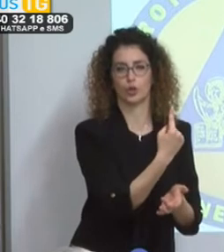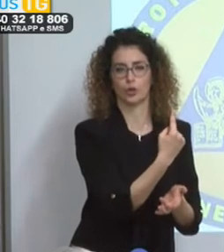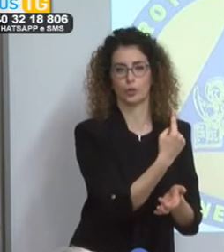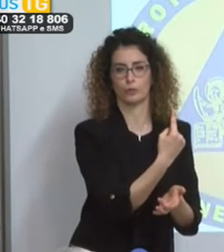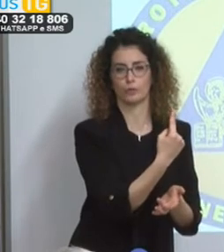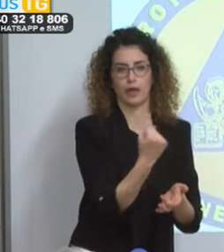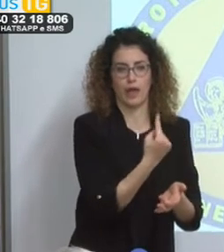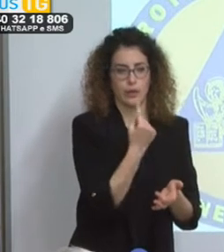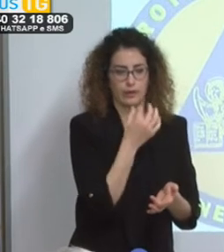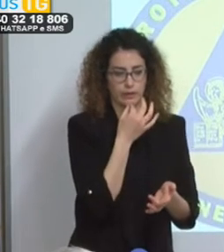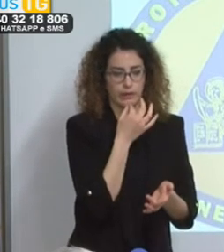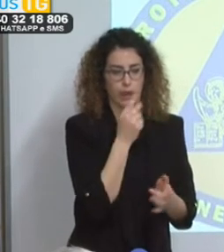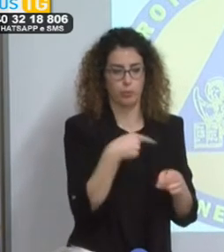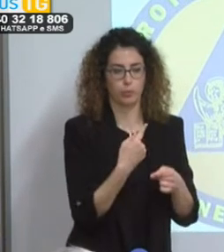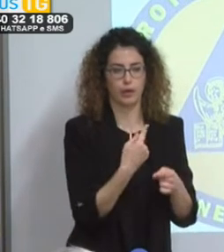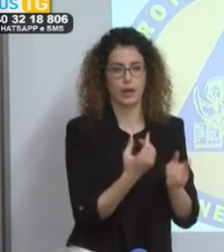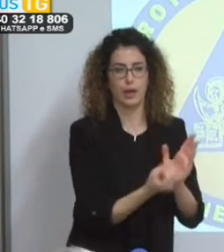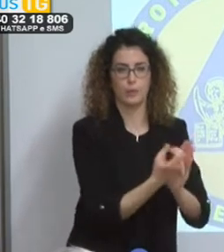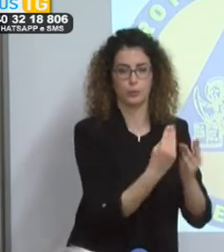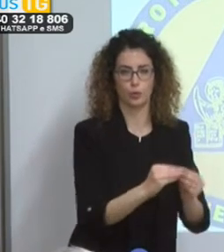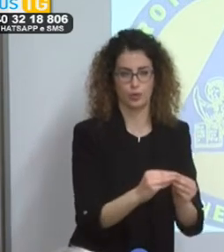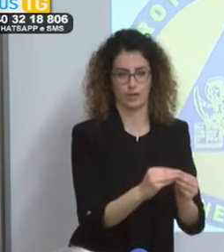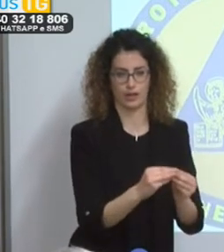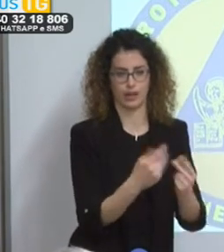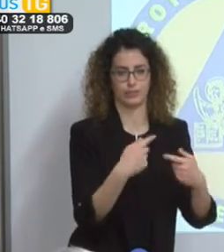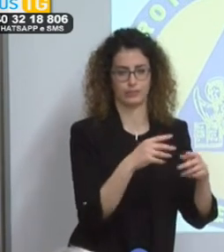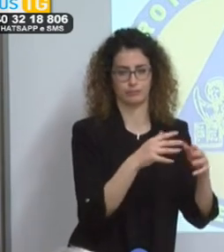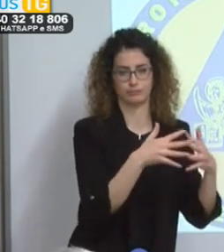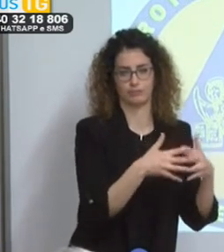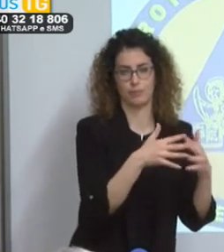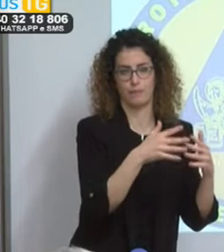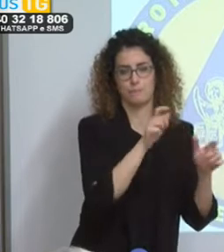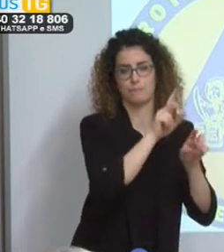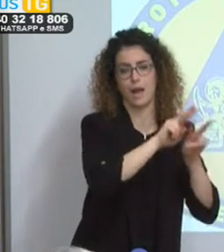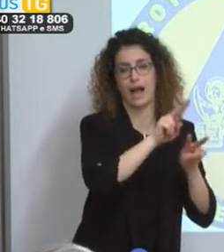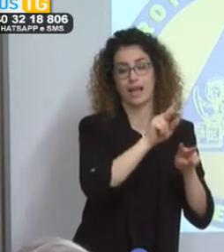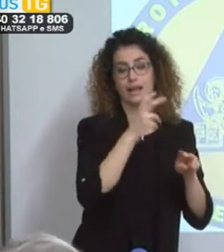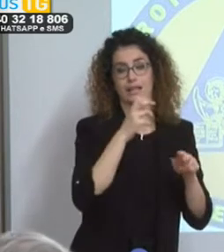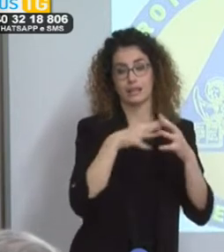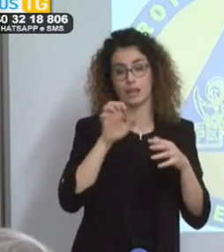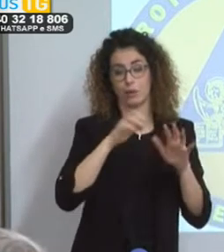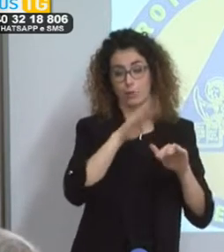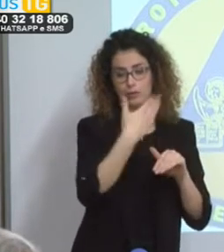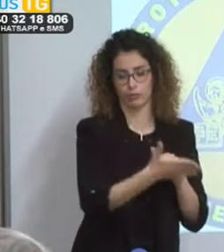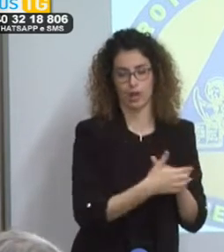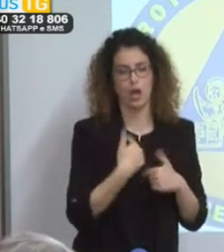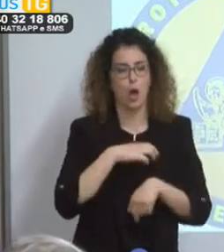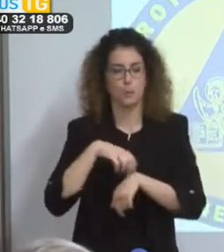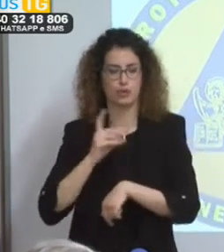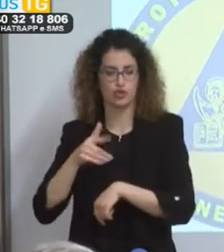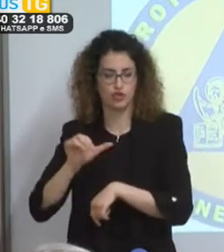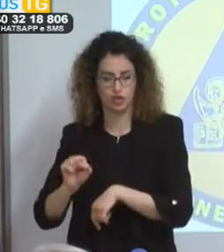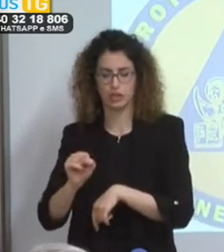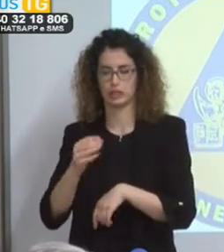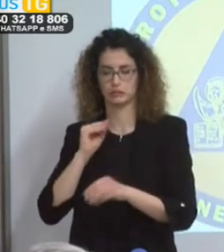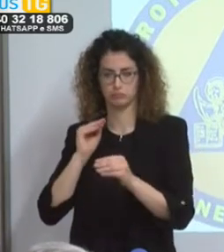anche un'esclusiva dei siti produttivi ad altri paesi extraeuropei. Io ne ho parlato con il ministro Giorgetti, è assolutamente sul